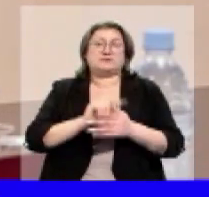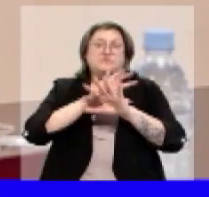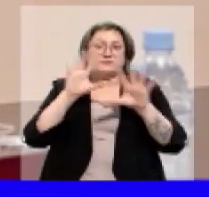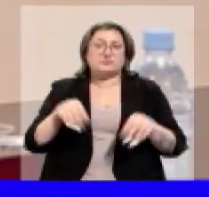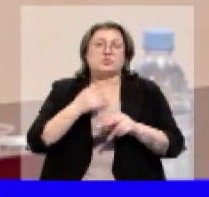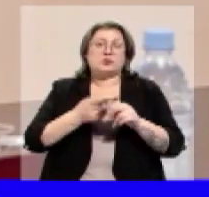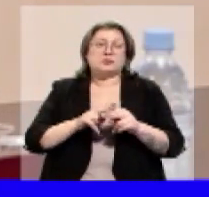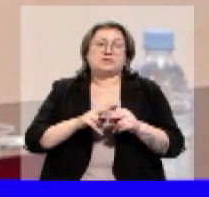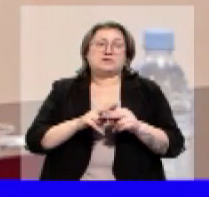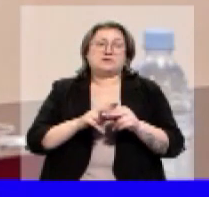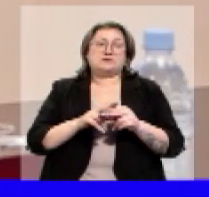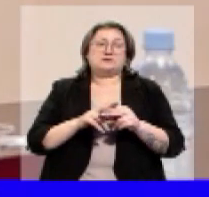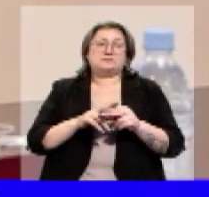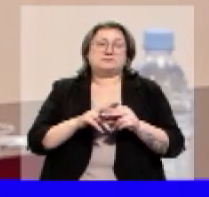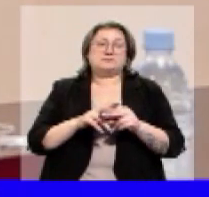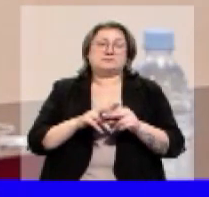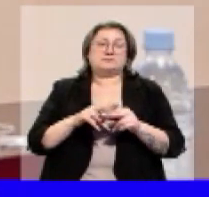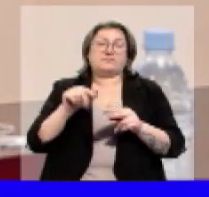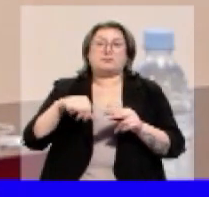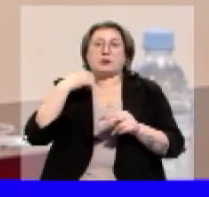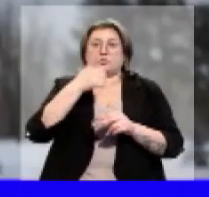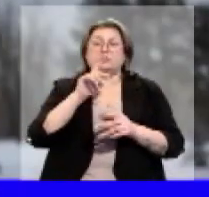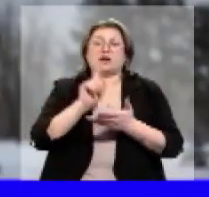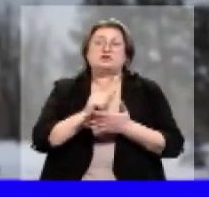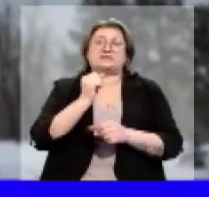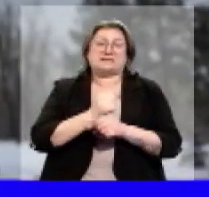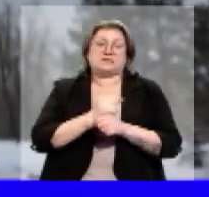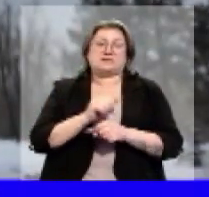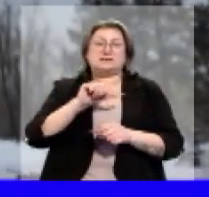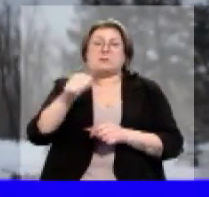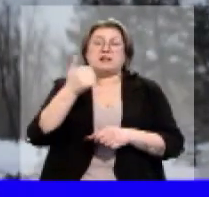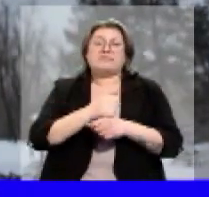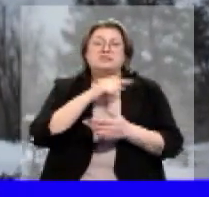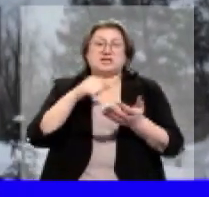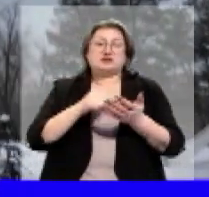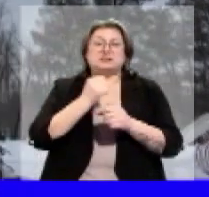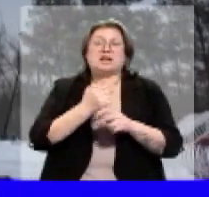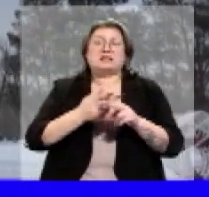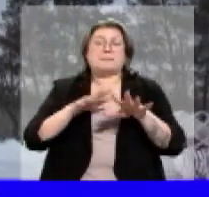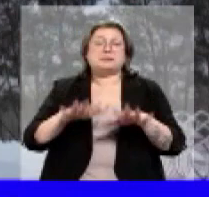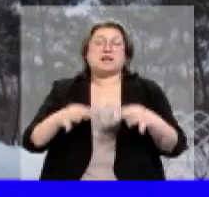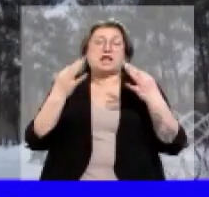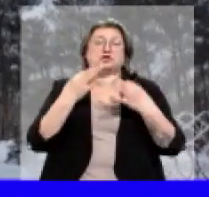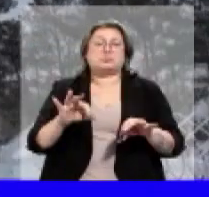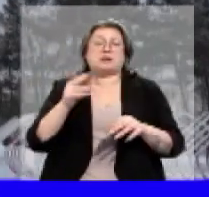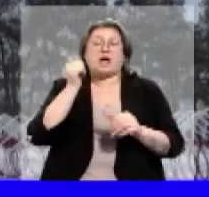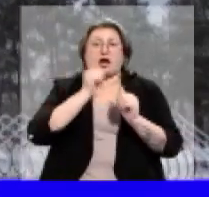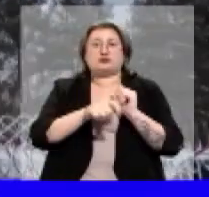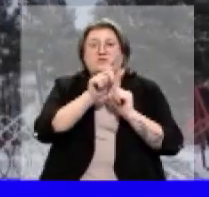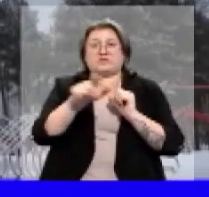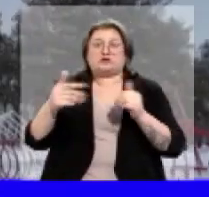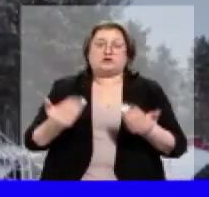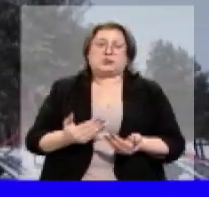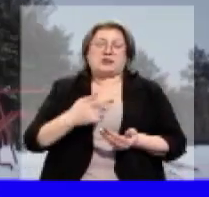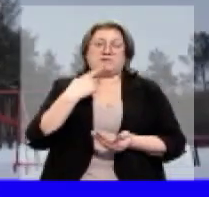это мы, конечно, все это мы в этом году должны сделать. Самая главная задача – сделать это место доступным для каждого жителя